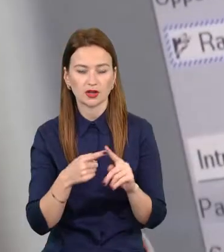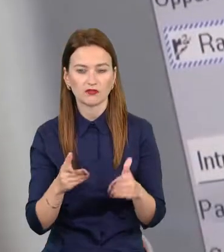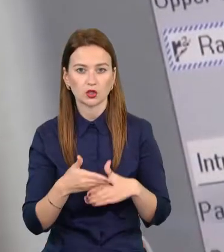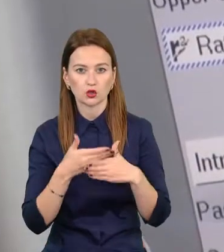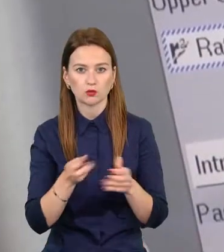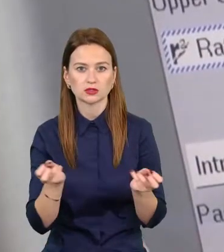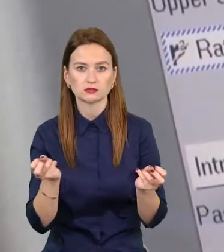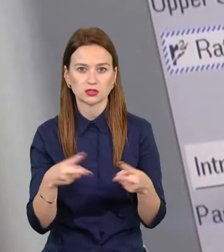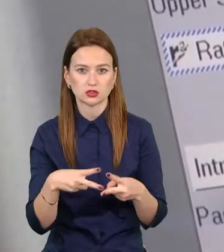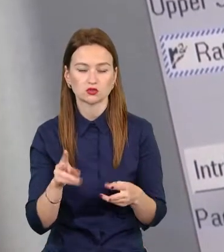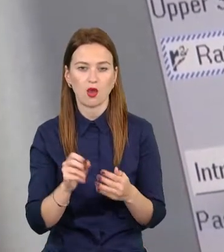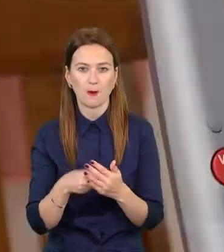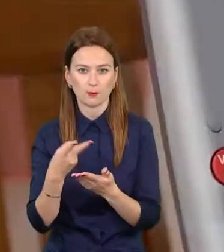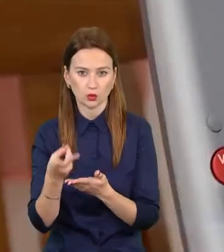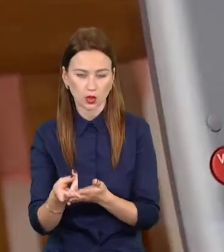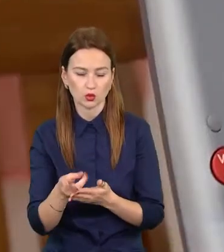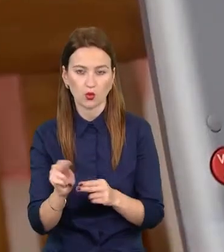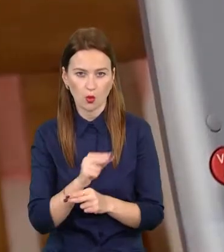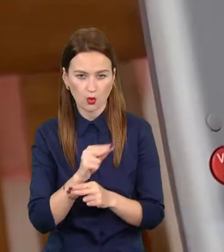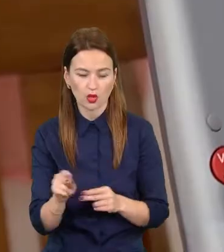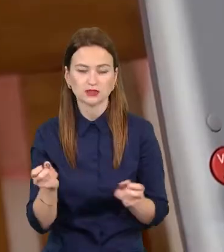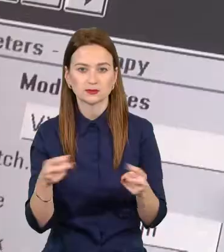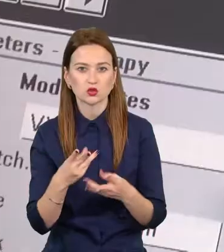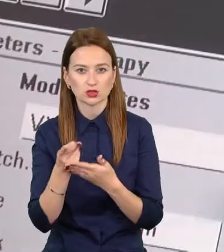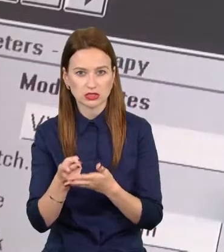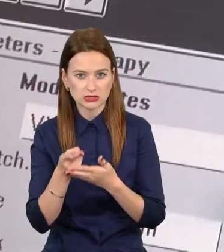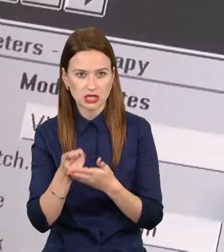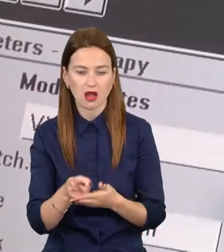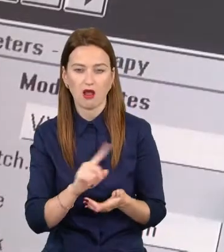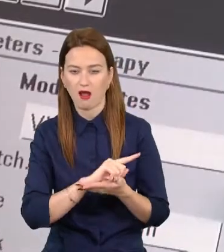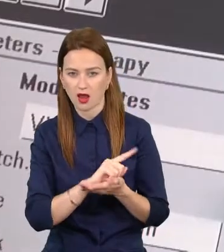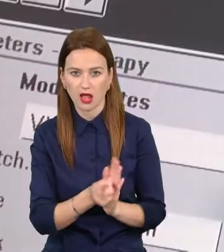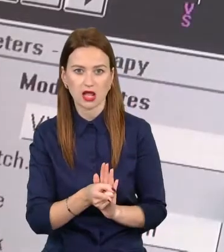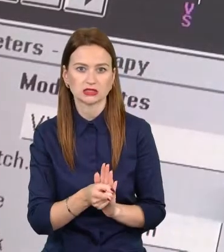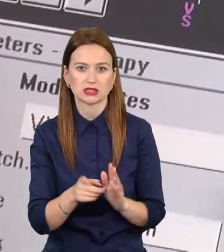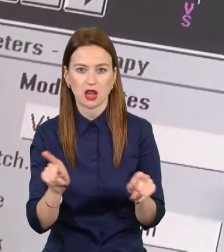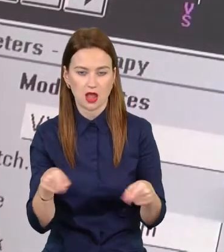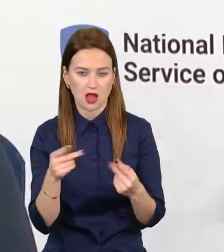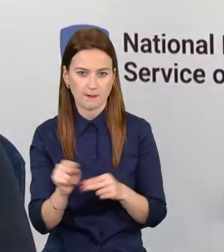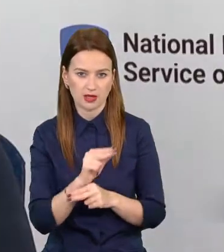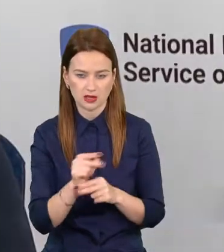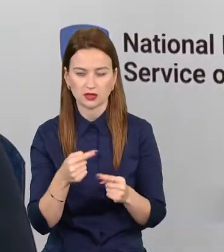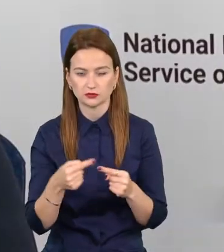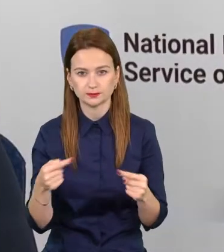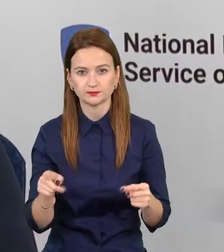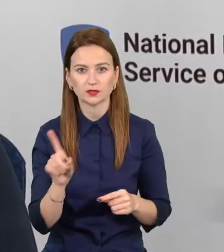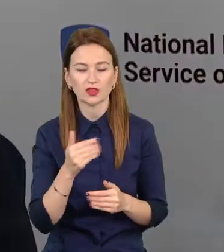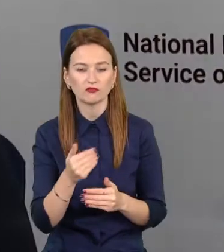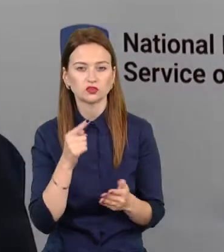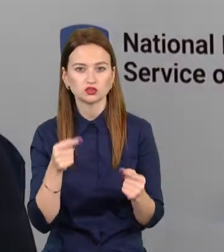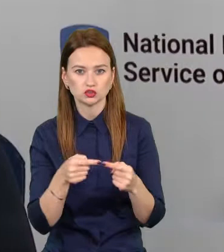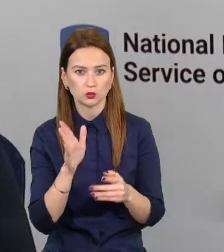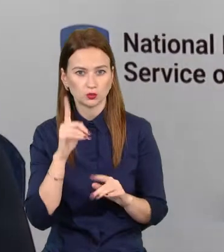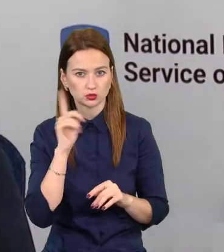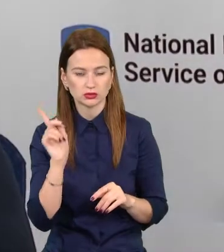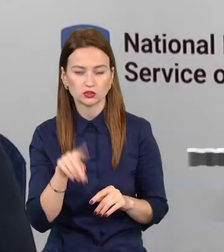допомога, спеціалізована амбулаторна, спеціалізована стаціонарна, екстрена паліативна допомога та реабілітація. Ви чітко будете знати, що якщо